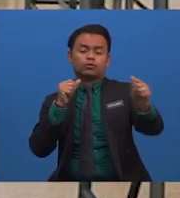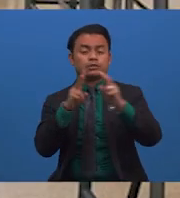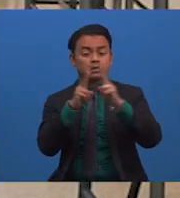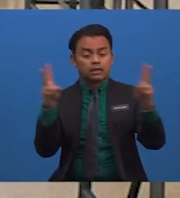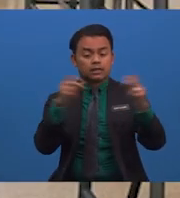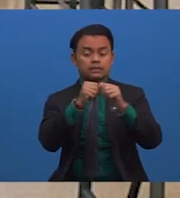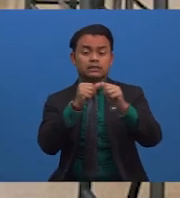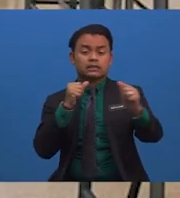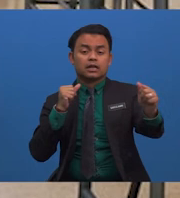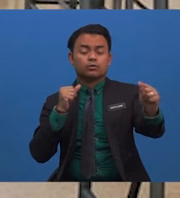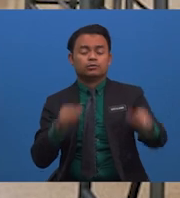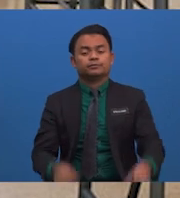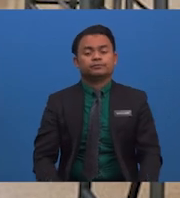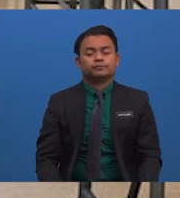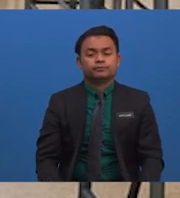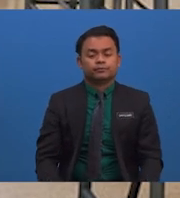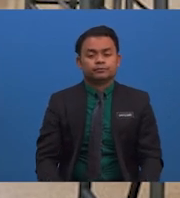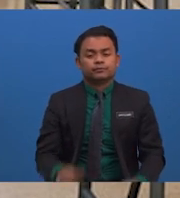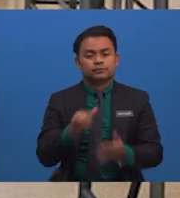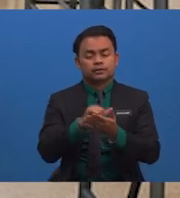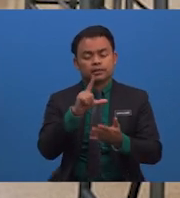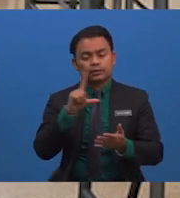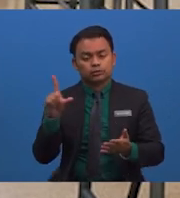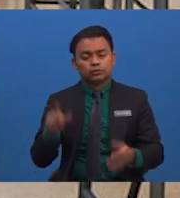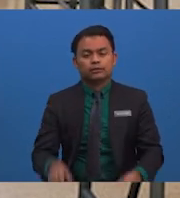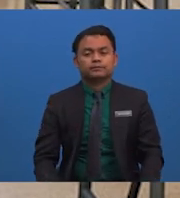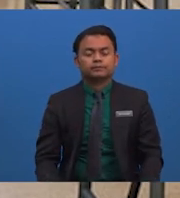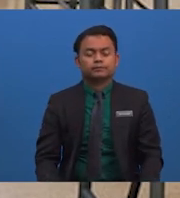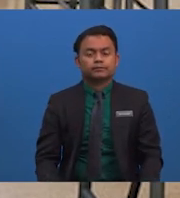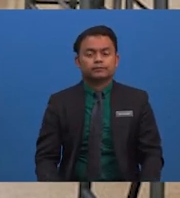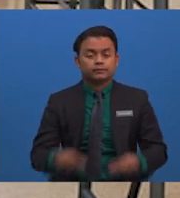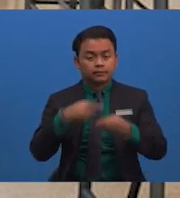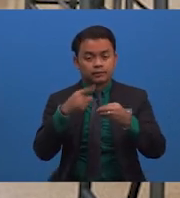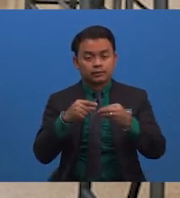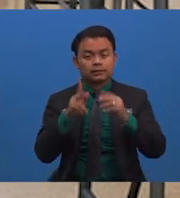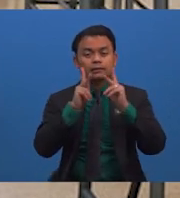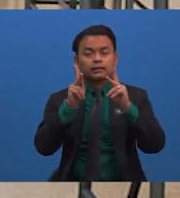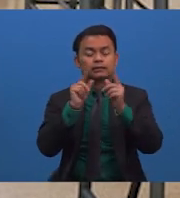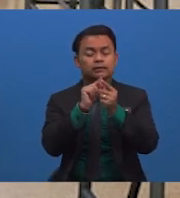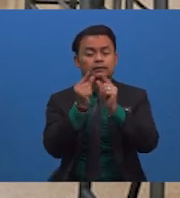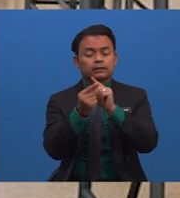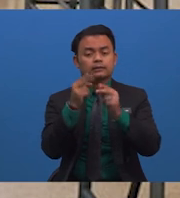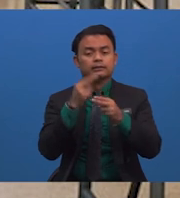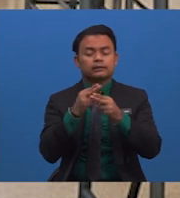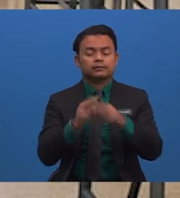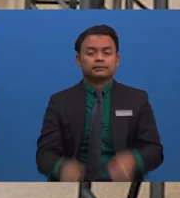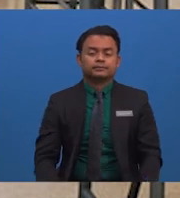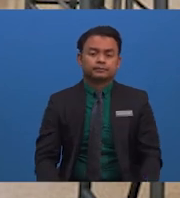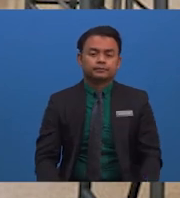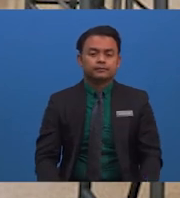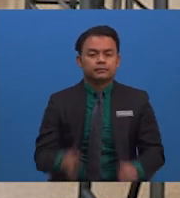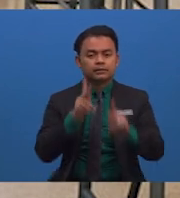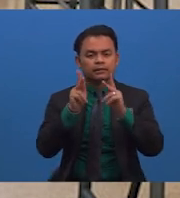Begitulah murid-murid berkaitan penggunaan kata ganti nama. Kata ganti nama tidak